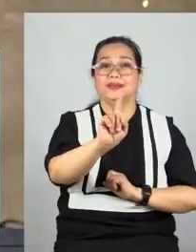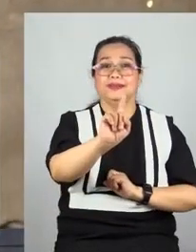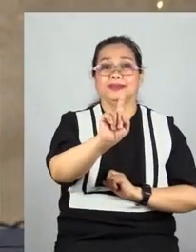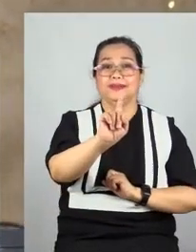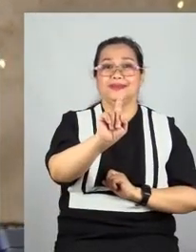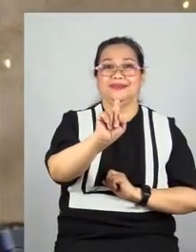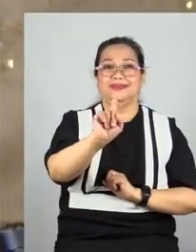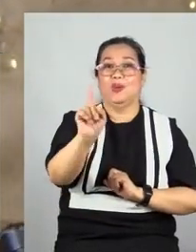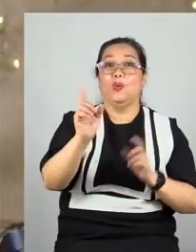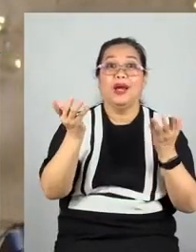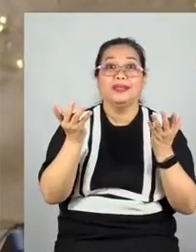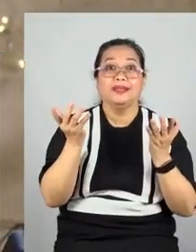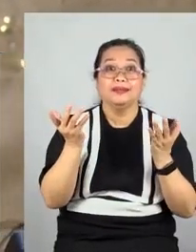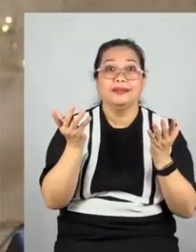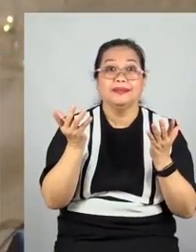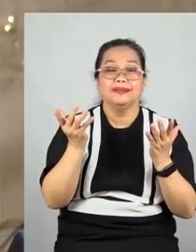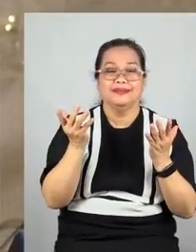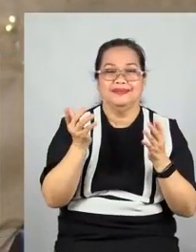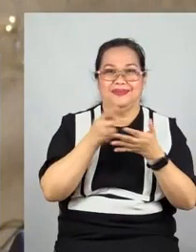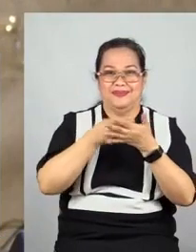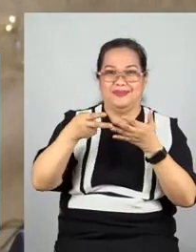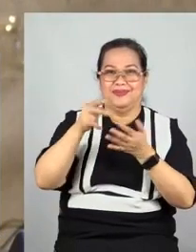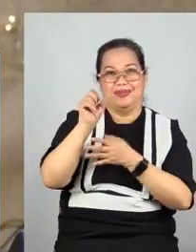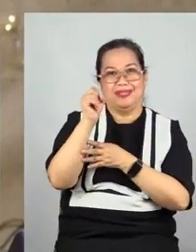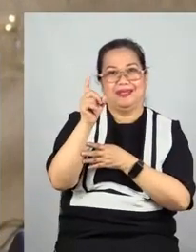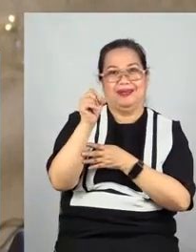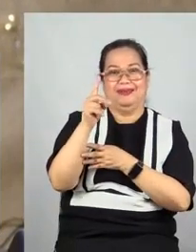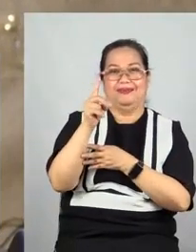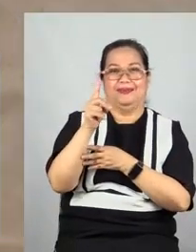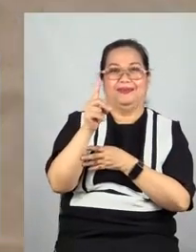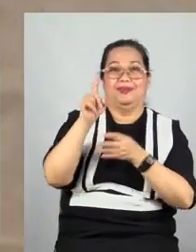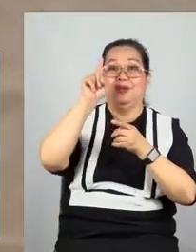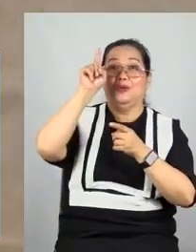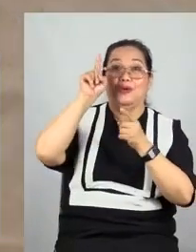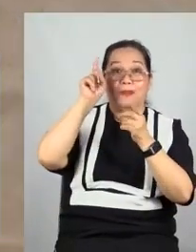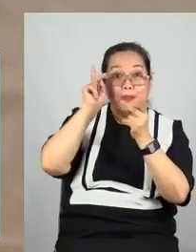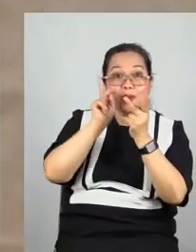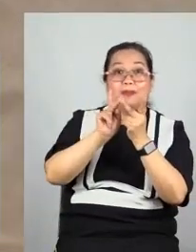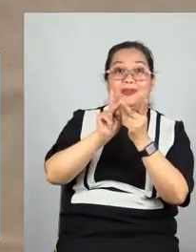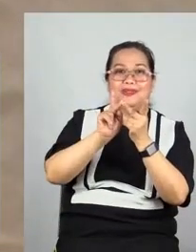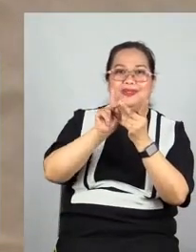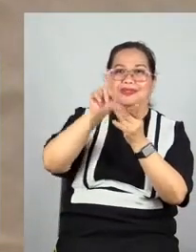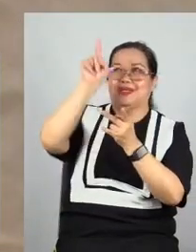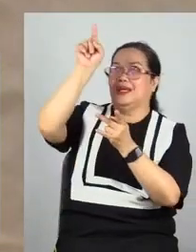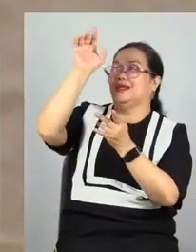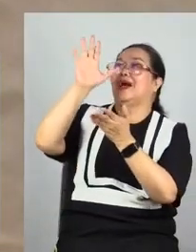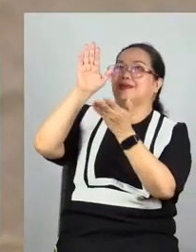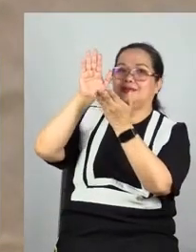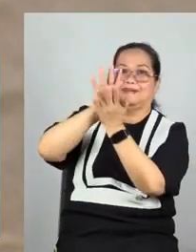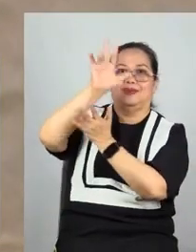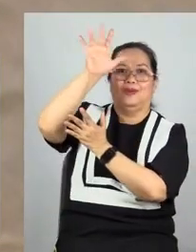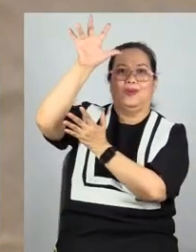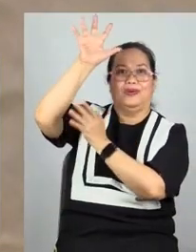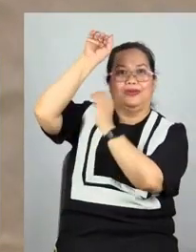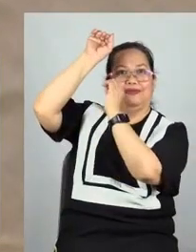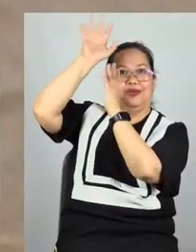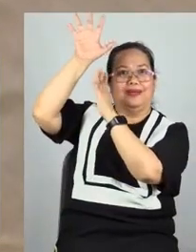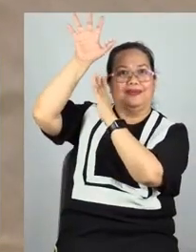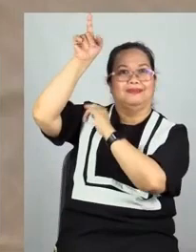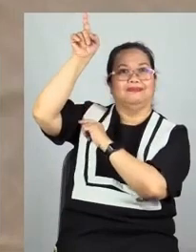Ano ang objective? Verse 11. To the glory of God the Father.